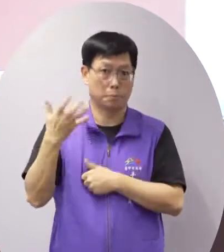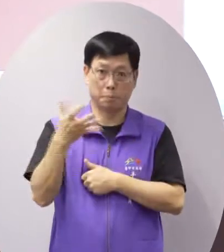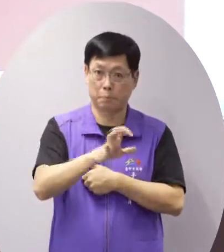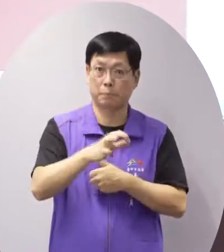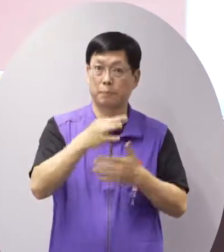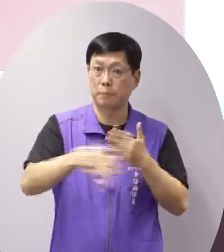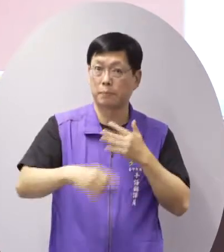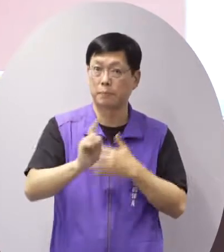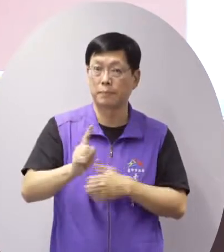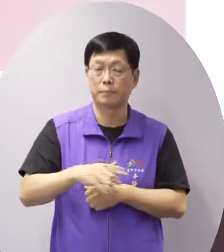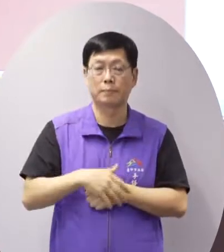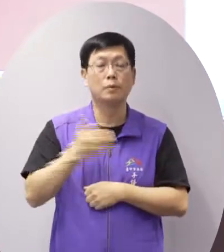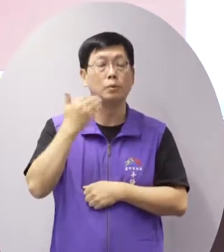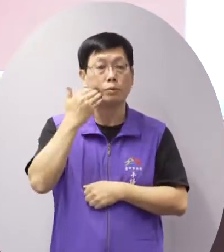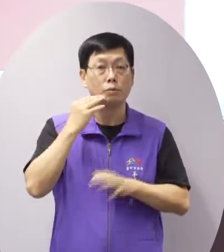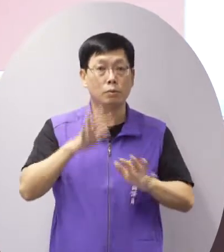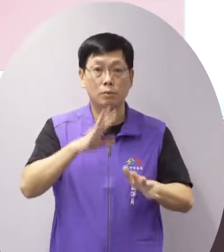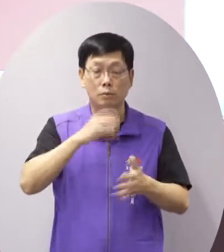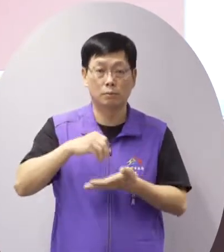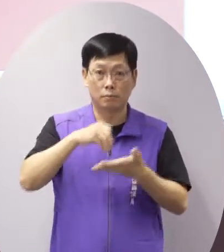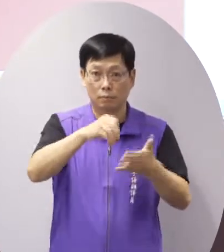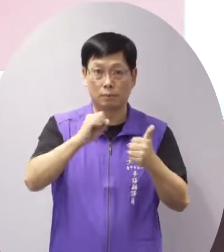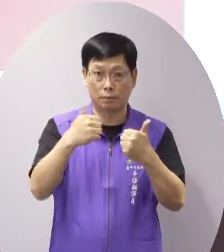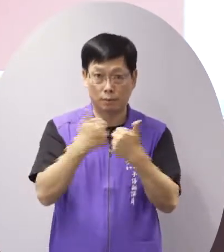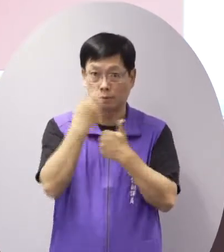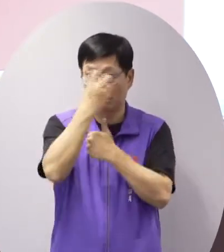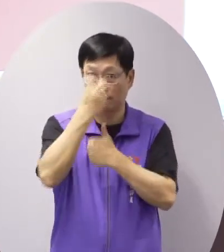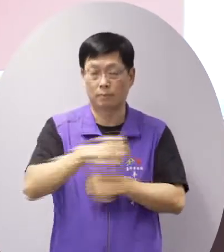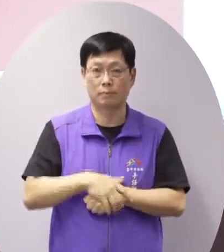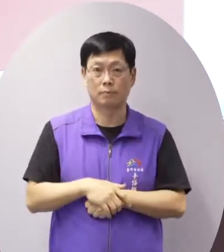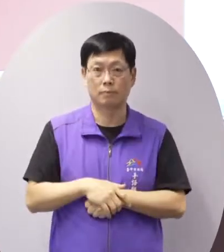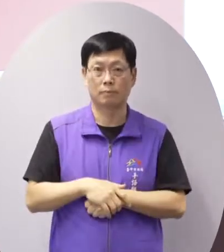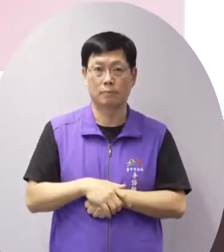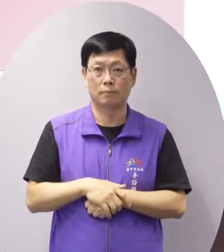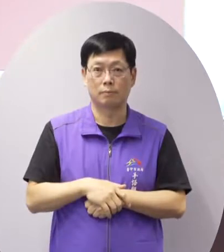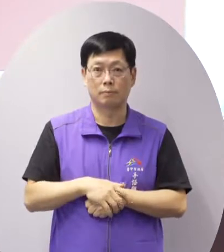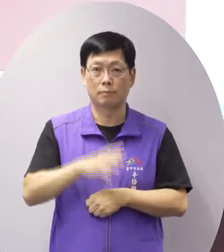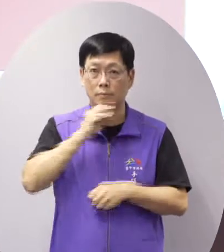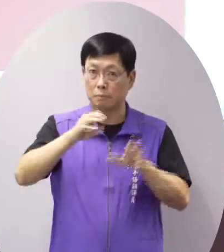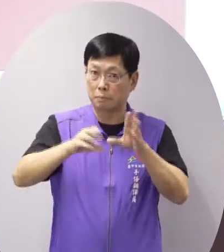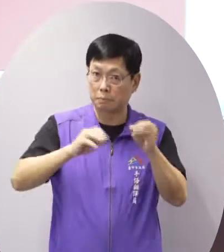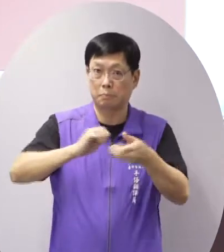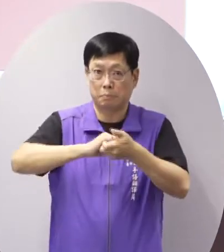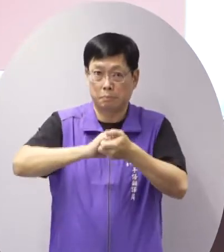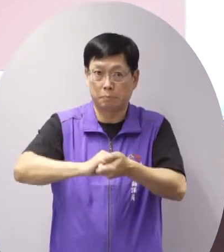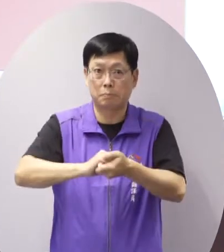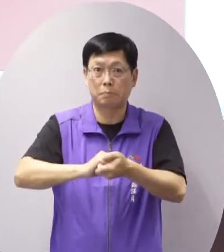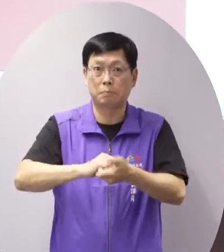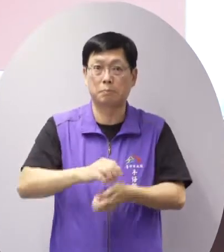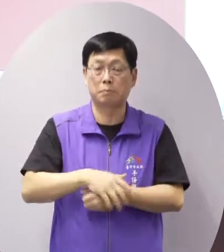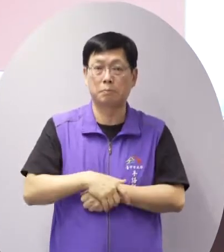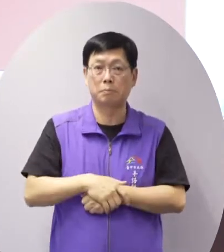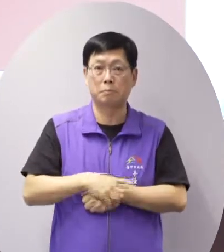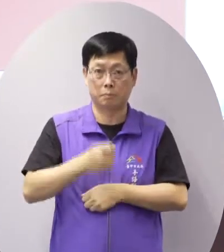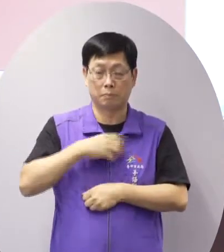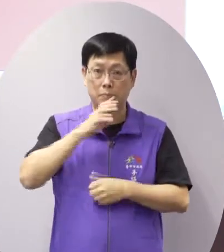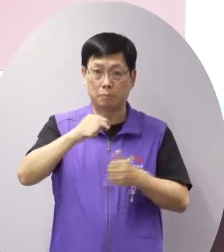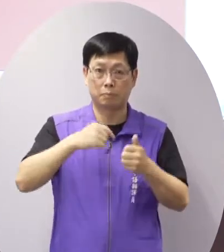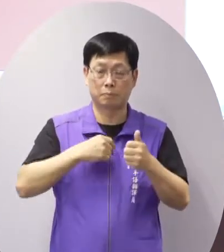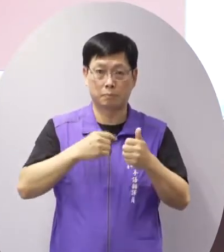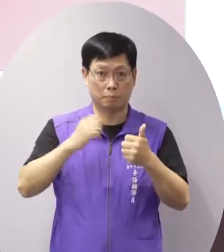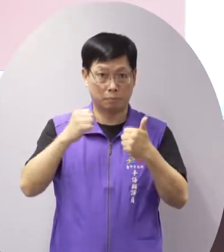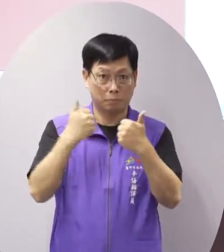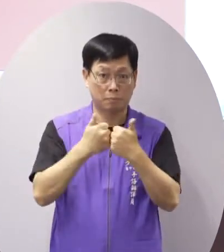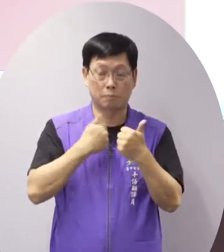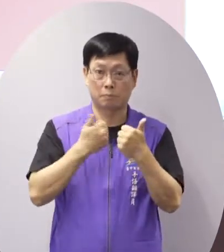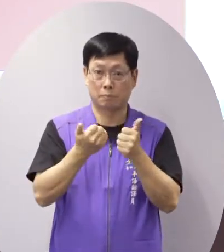说我们假如要送给议会审的议案，相关资料一定要在议会程序委